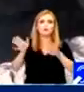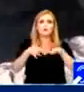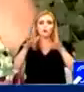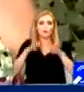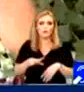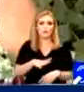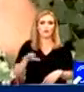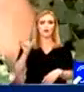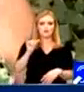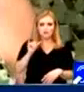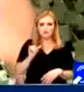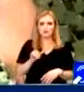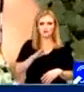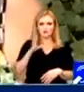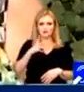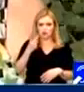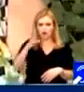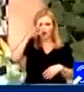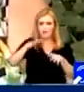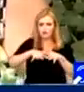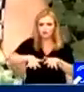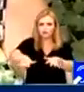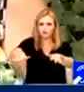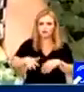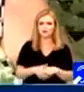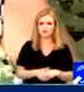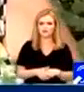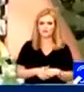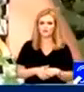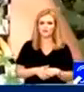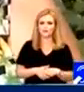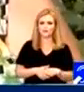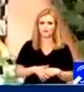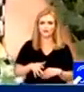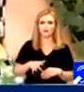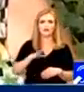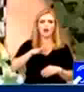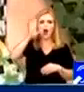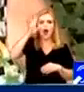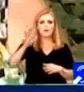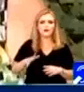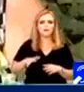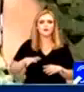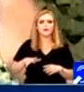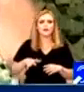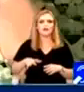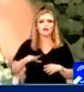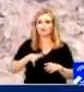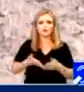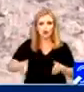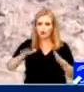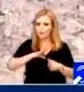mă dimineață să mă duc la piață, să văd apă merge pe tot drumul. Mergea apa din bazin. Nu era groapa ce e